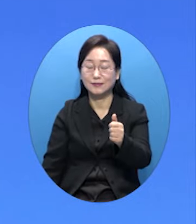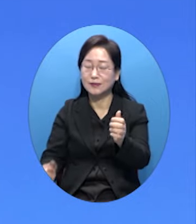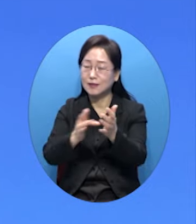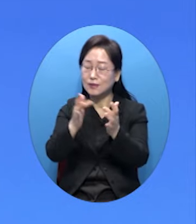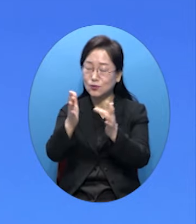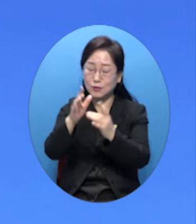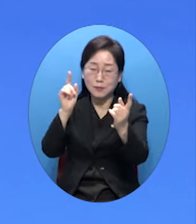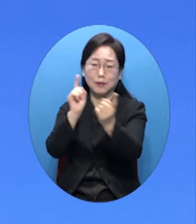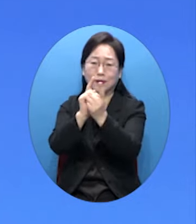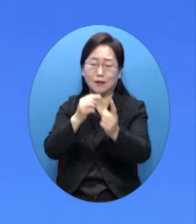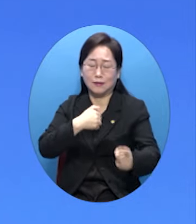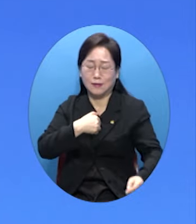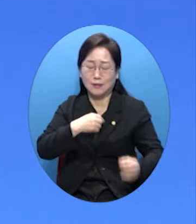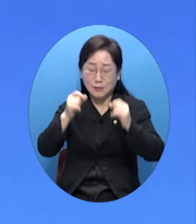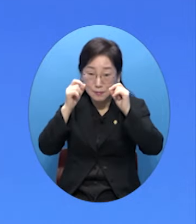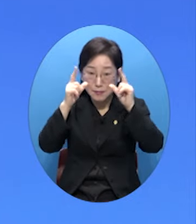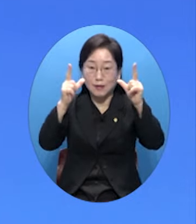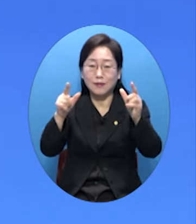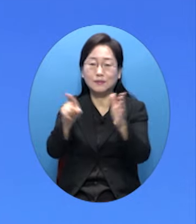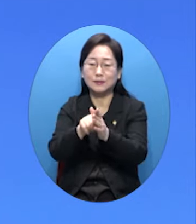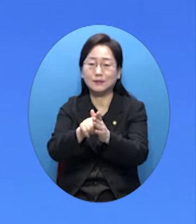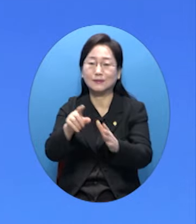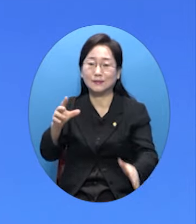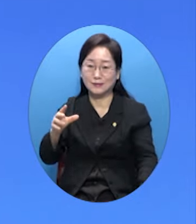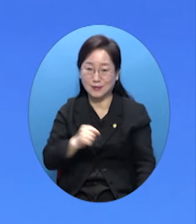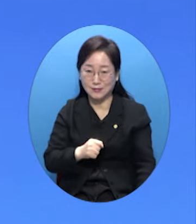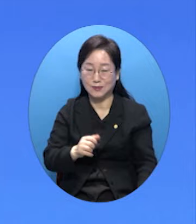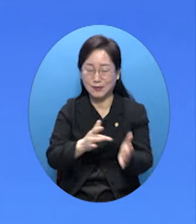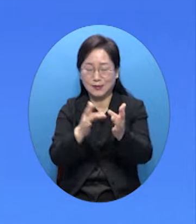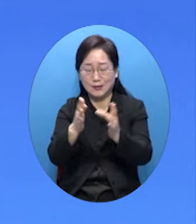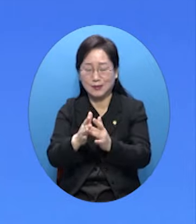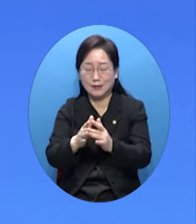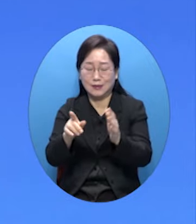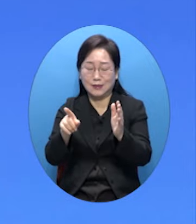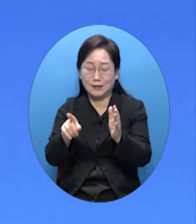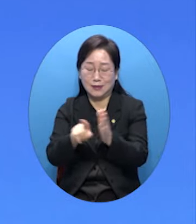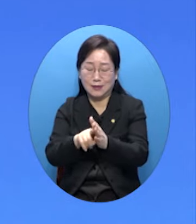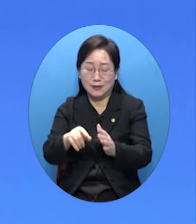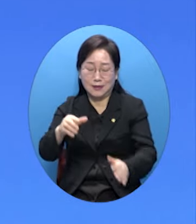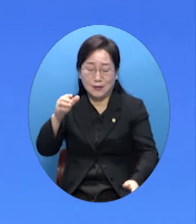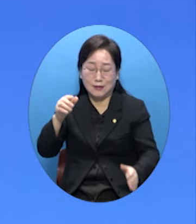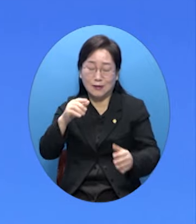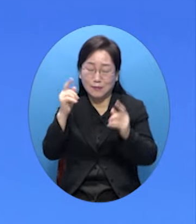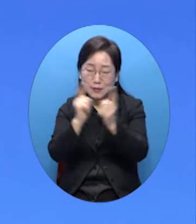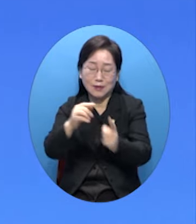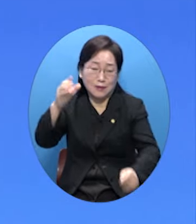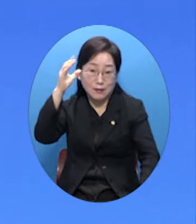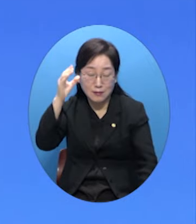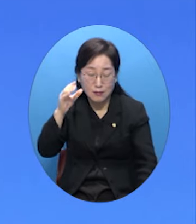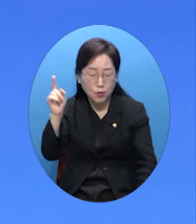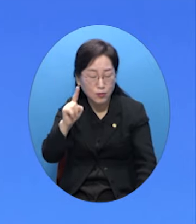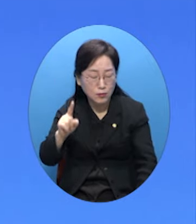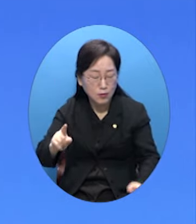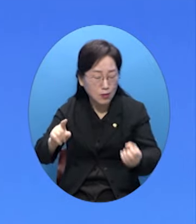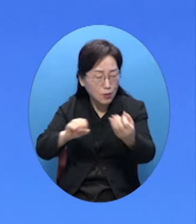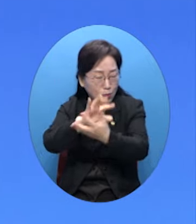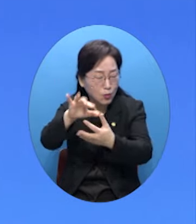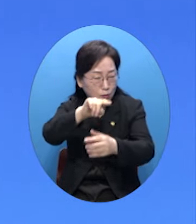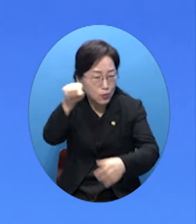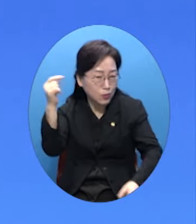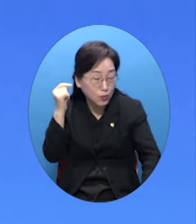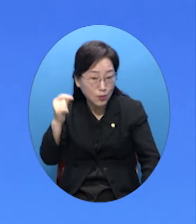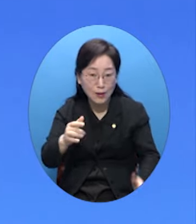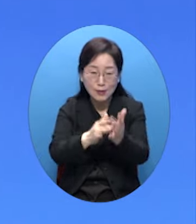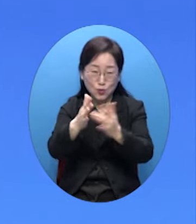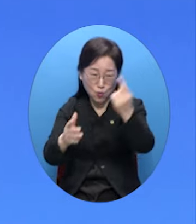예수님을 만나면 내가 눈을 뜰 수 있다는 믿음을 갖고 예수님 만나기만을 사모했는데 어느 날 사람들이 막 떠드는 소리가 들리는데 야